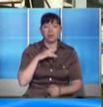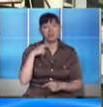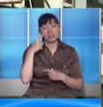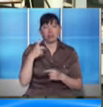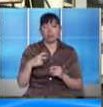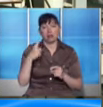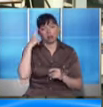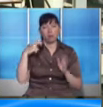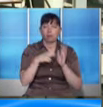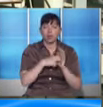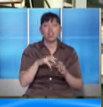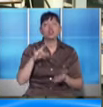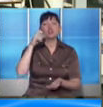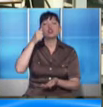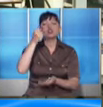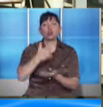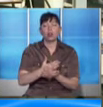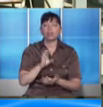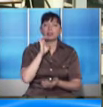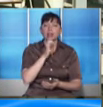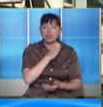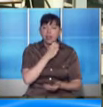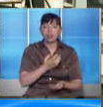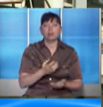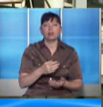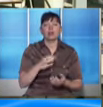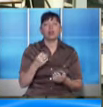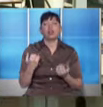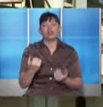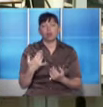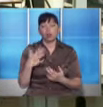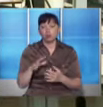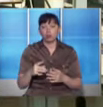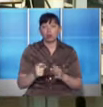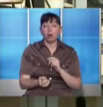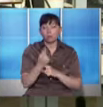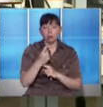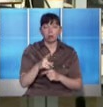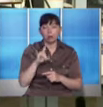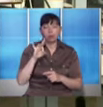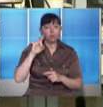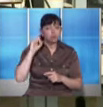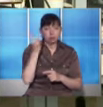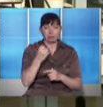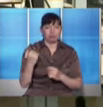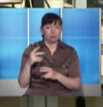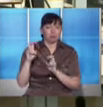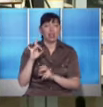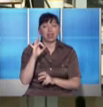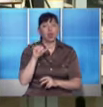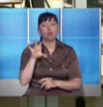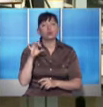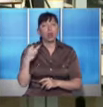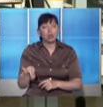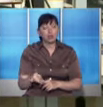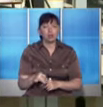mereu capitala Nordului, mai nou și-a căpătat faima de fief al lui Renato